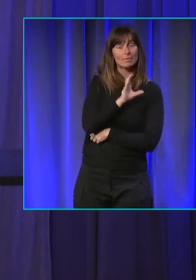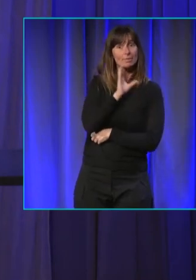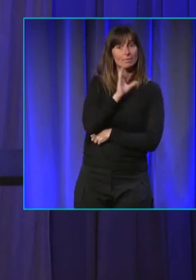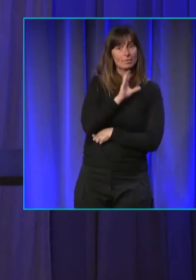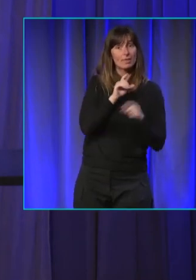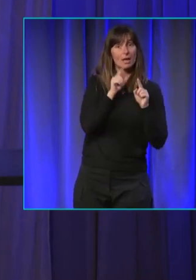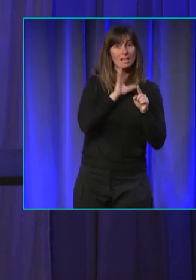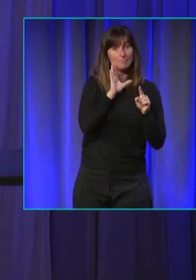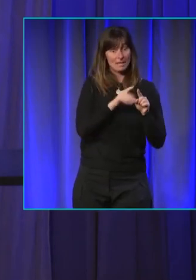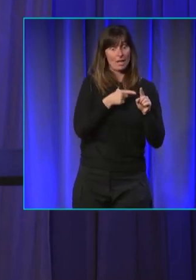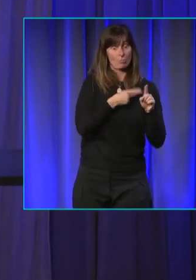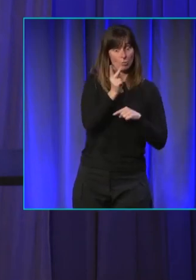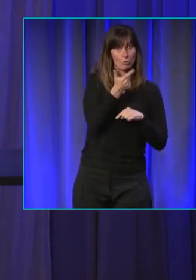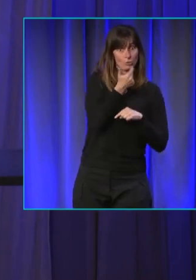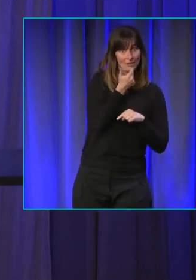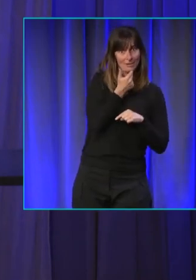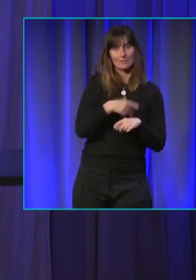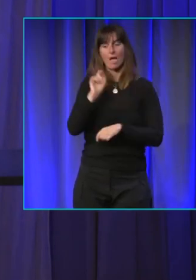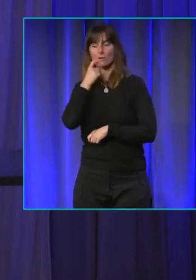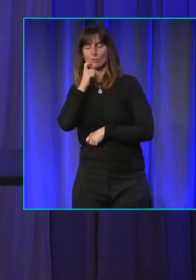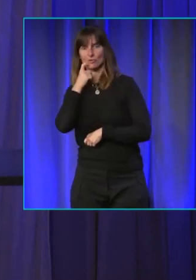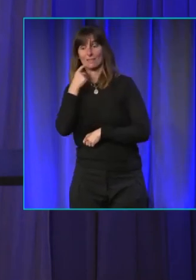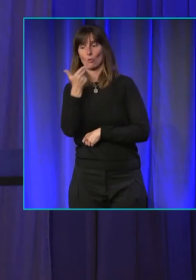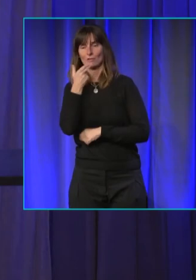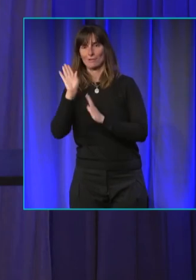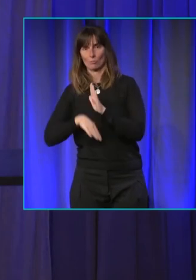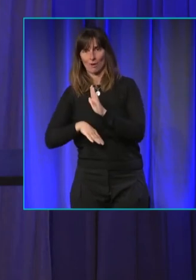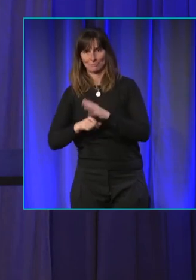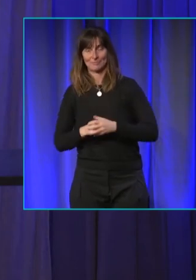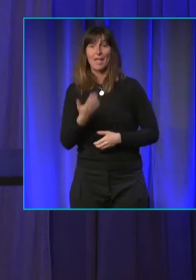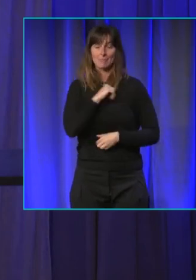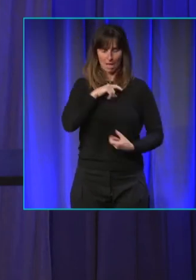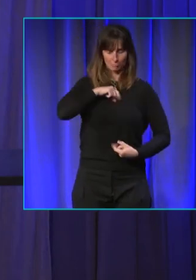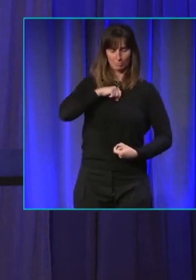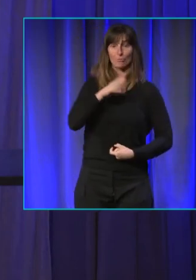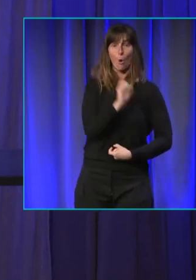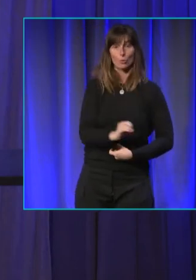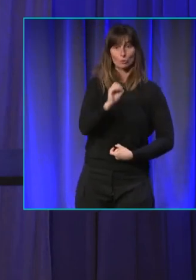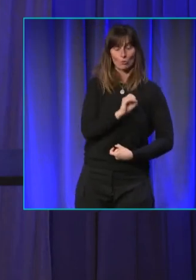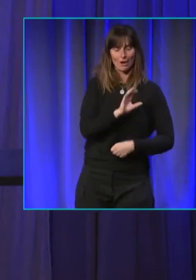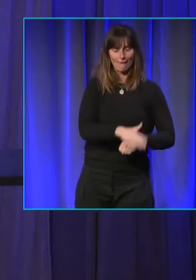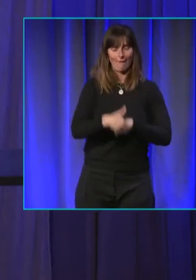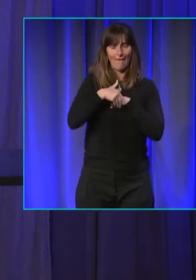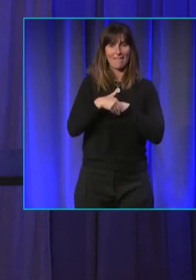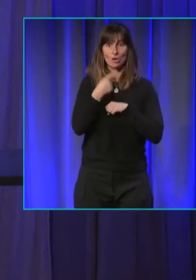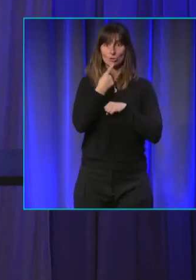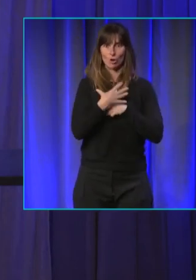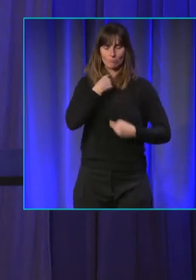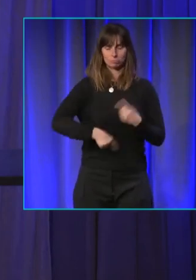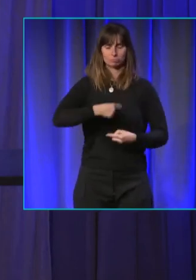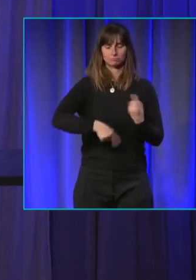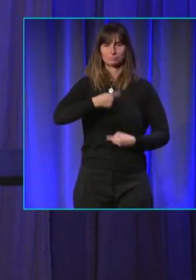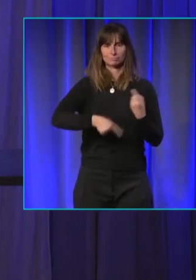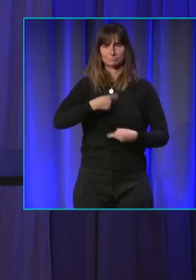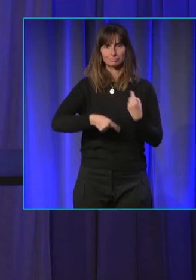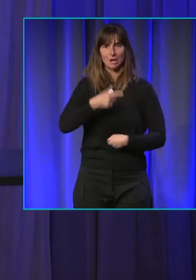que les glucides. Ensuite, les oestrogènes, ça permet d'augmenter la vascularisation, donc le flux sanguin. Ça